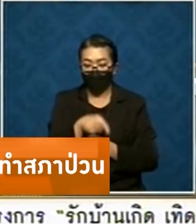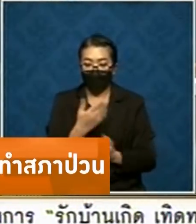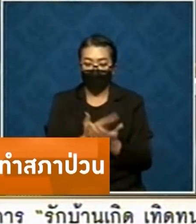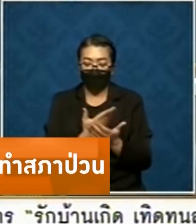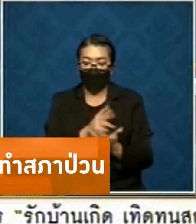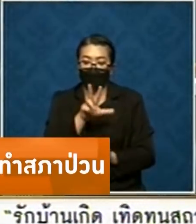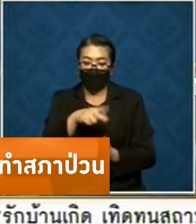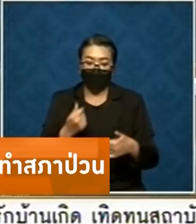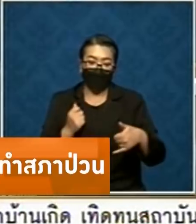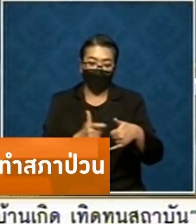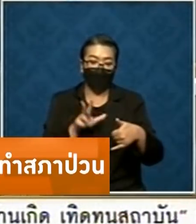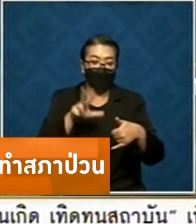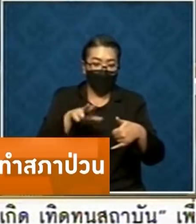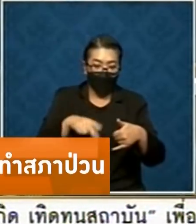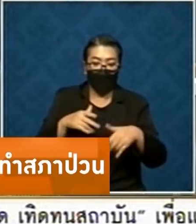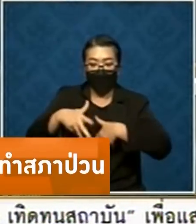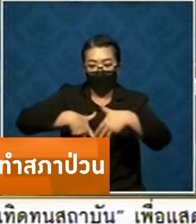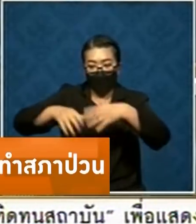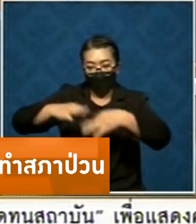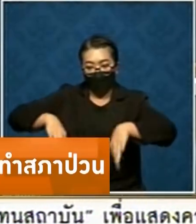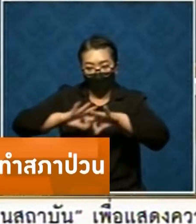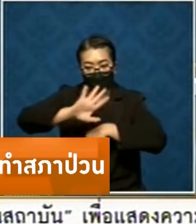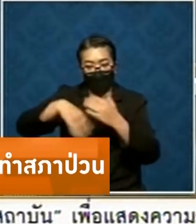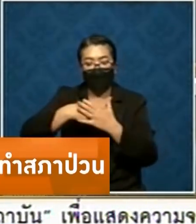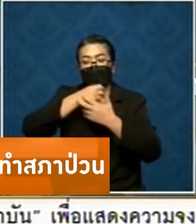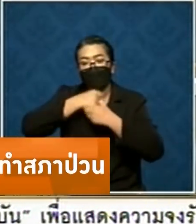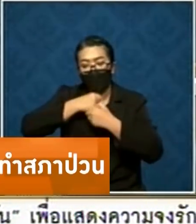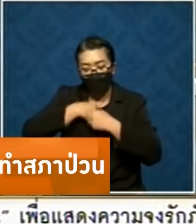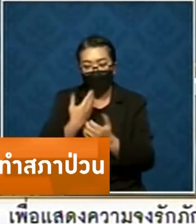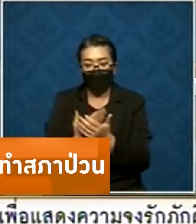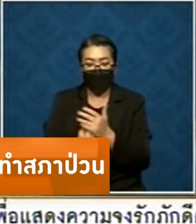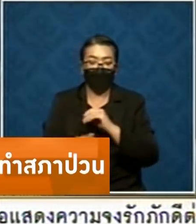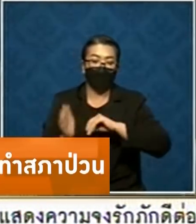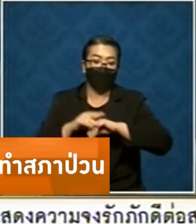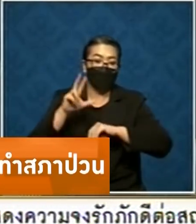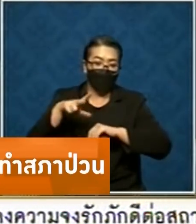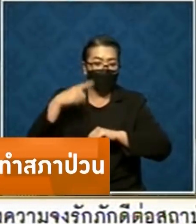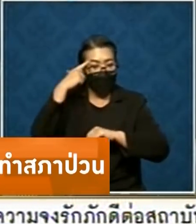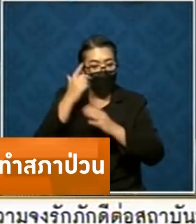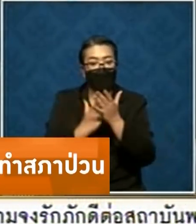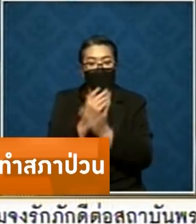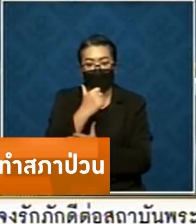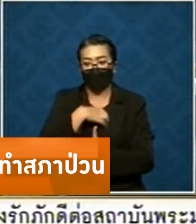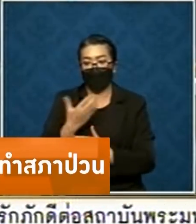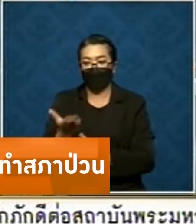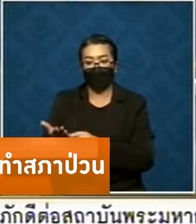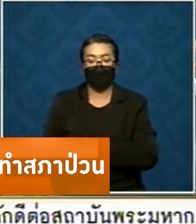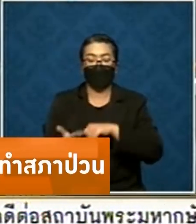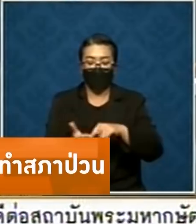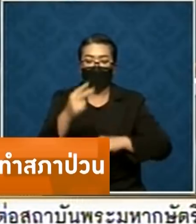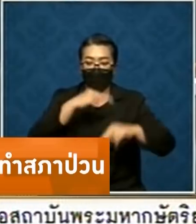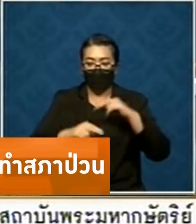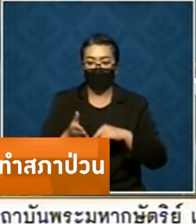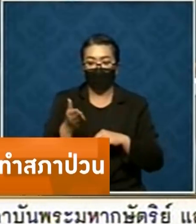ตอนนี้กลายเป็นฝ่ายค้านก็ทะเลาะกันเองส่วนรัฐบาลก็โยนบาทกันเองนี่เป็นคนถามนะครับว่าตกลงวันเมื่อวานนี้ที่สภามันเกิดอะไรทำไม